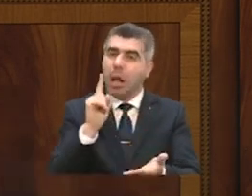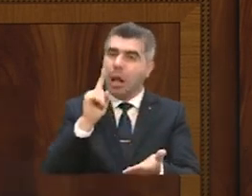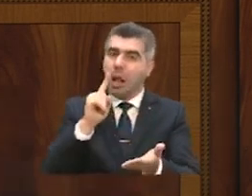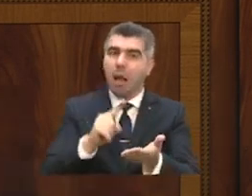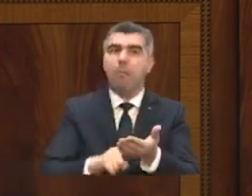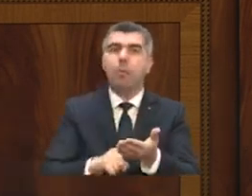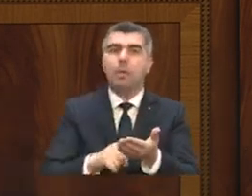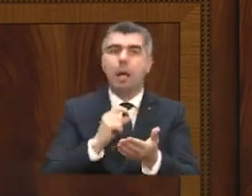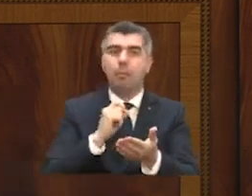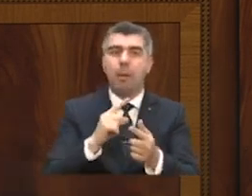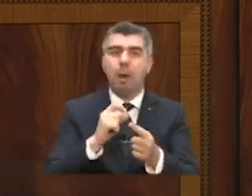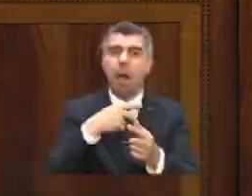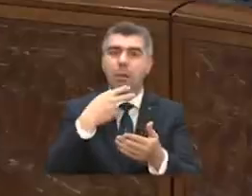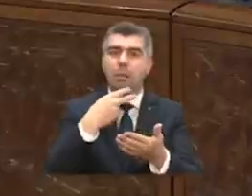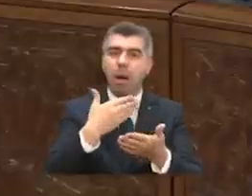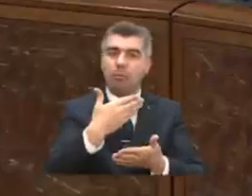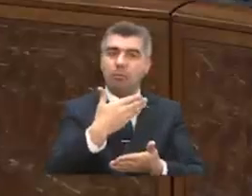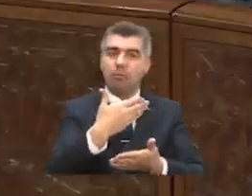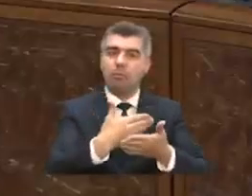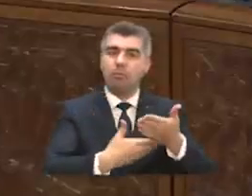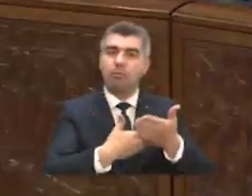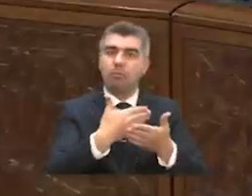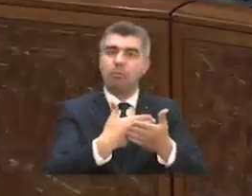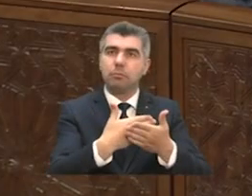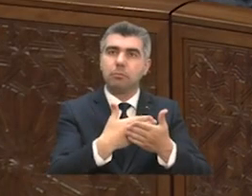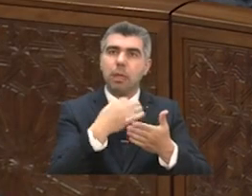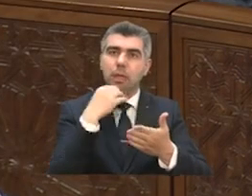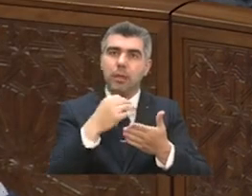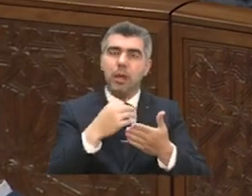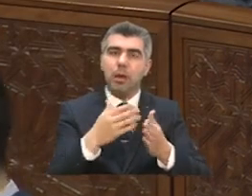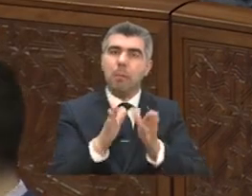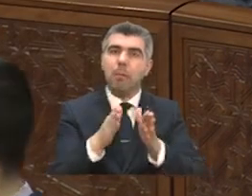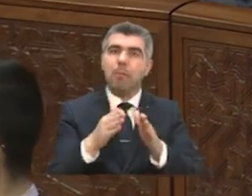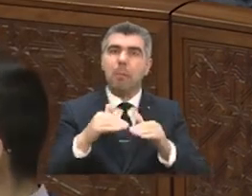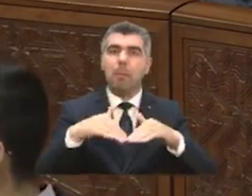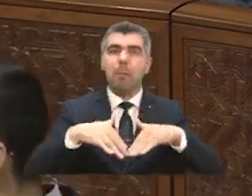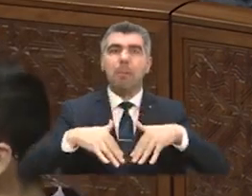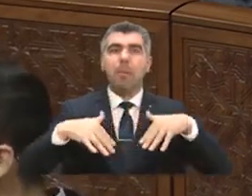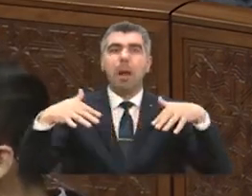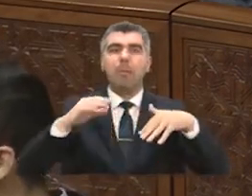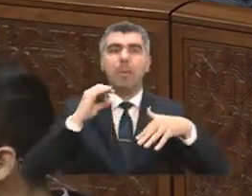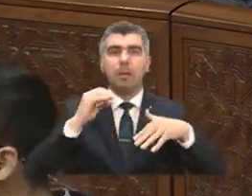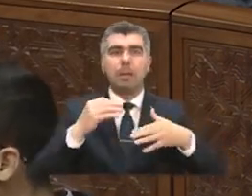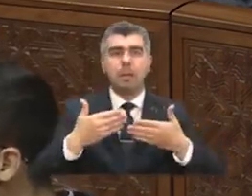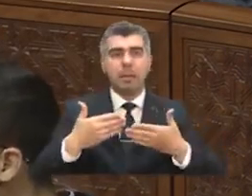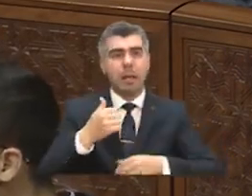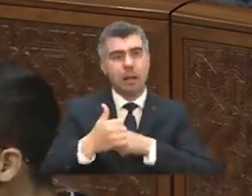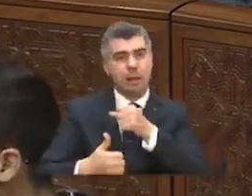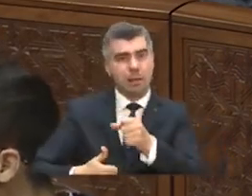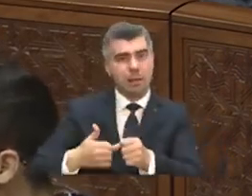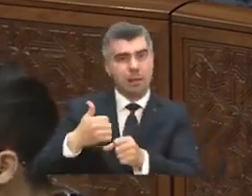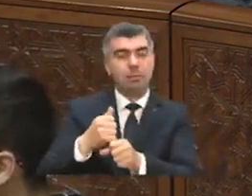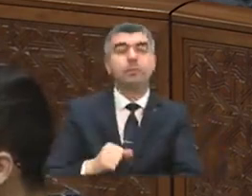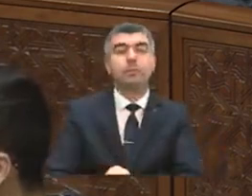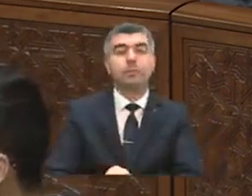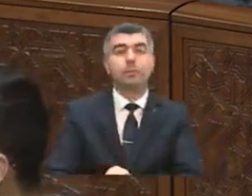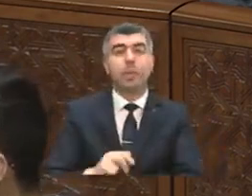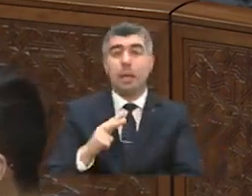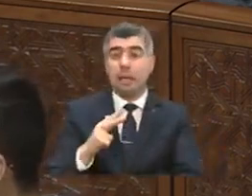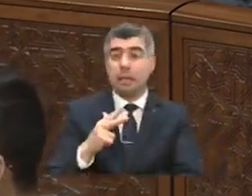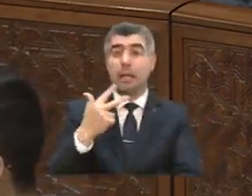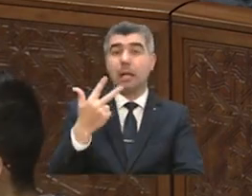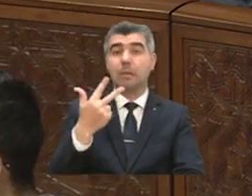التأكيد في خطابه السامي الموجه للبرلمان في خلال افتتاح الدورة الخريفية لهذه السنة الشيعية على